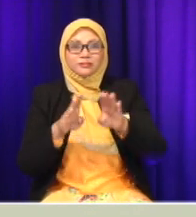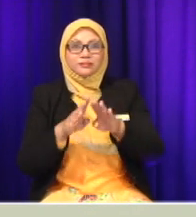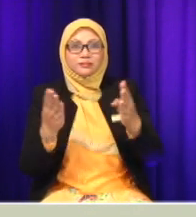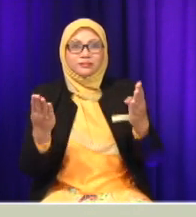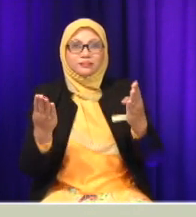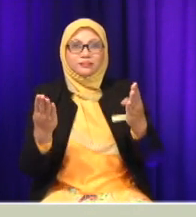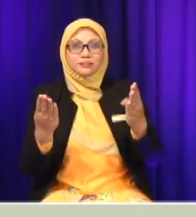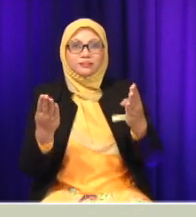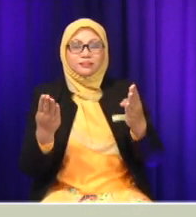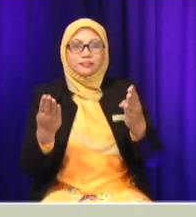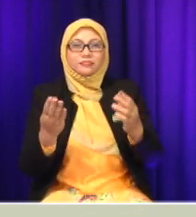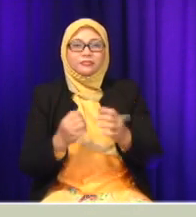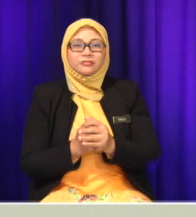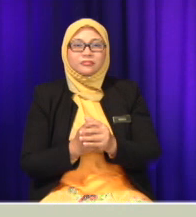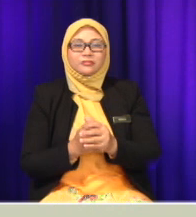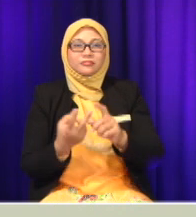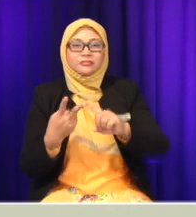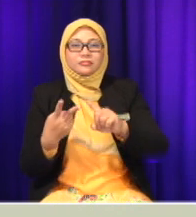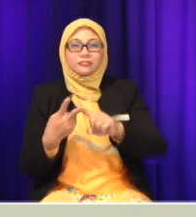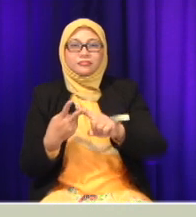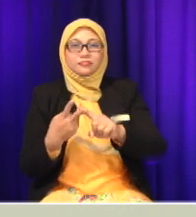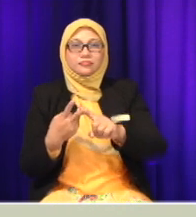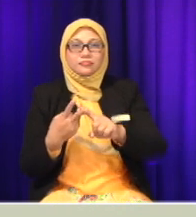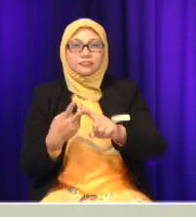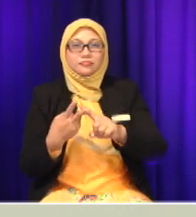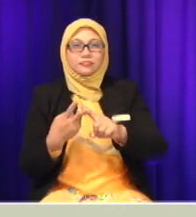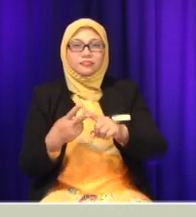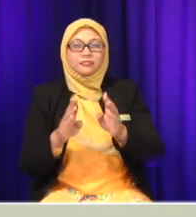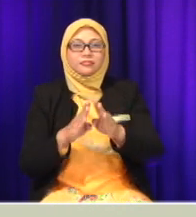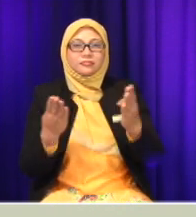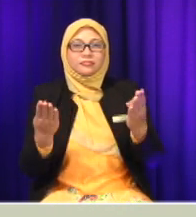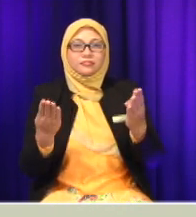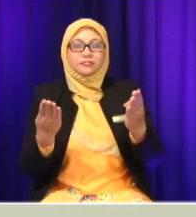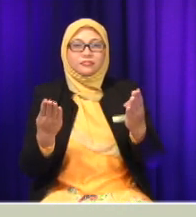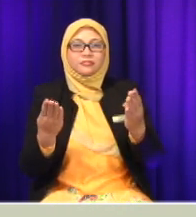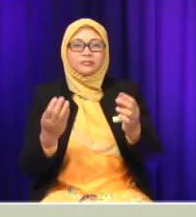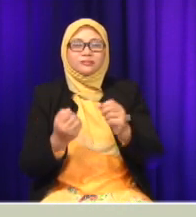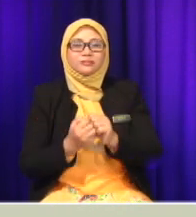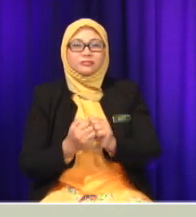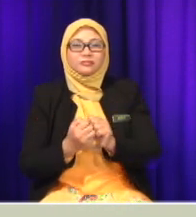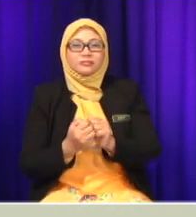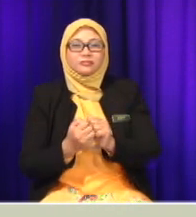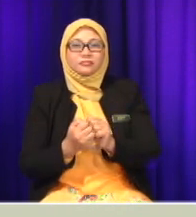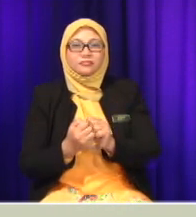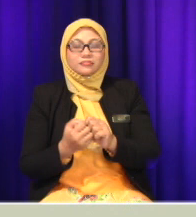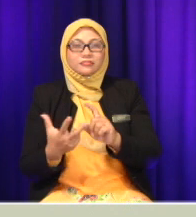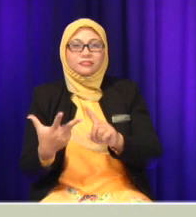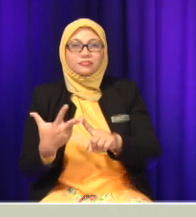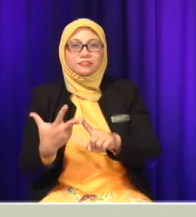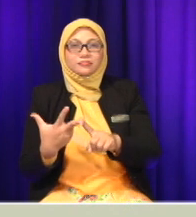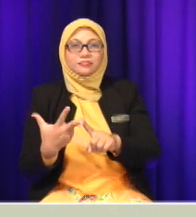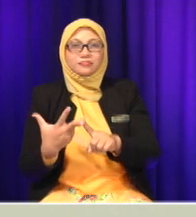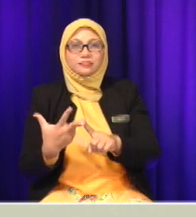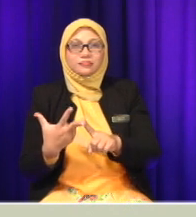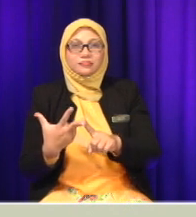pemasakan yang kedua kita akan menanggalkan rantai pemasan dan juga gegancu pemasan langkah yang ketigaitu